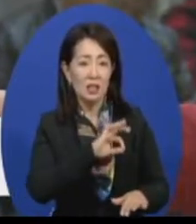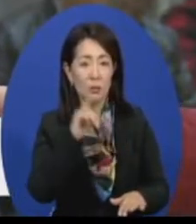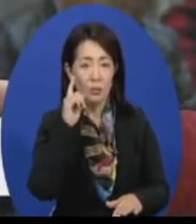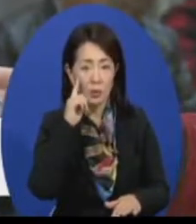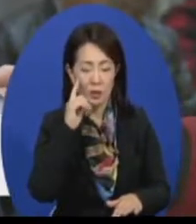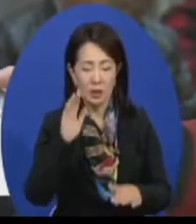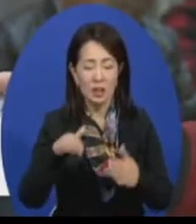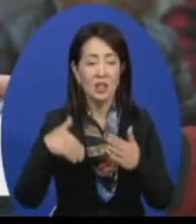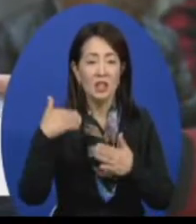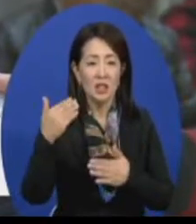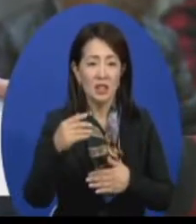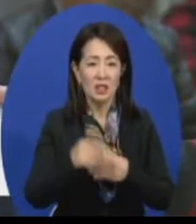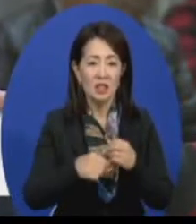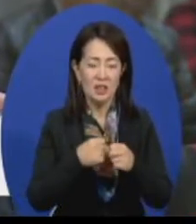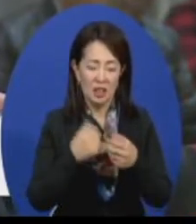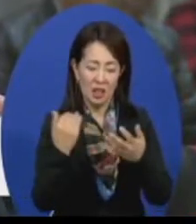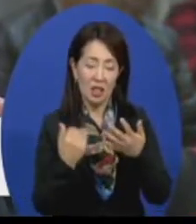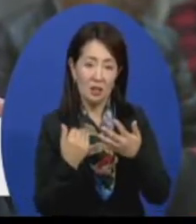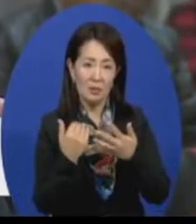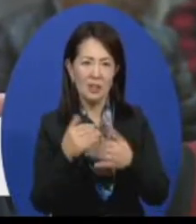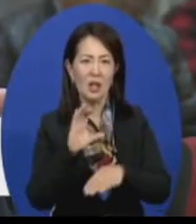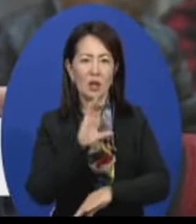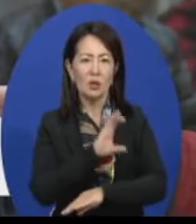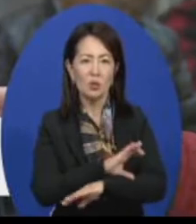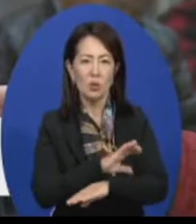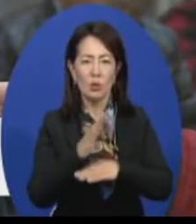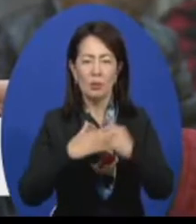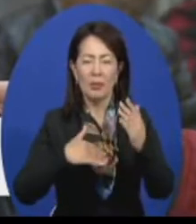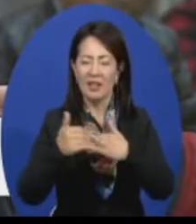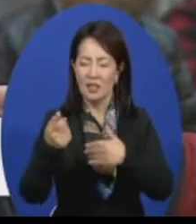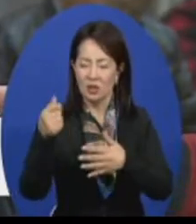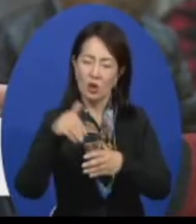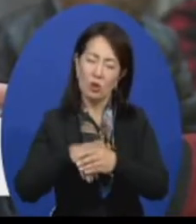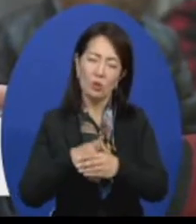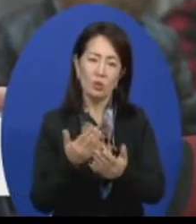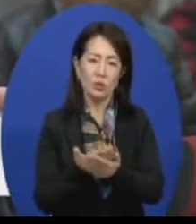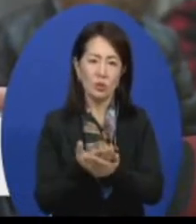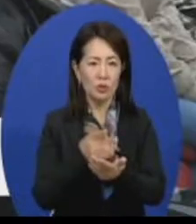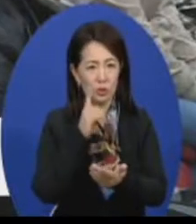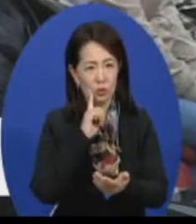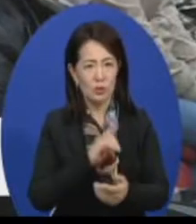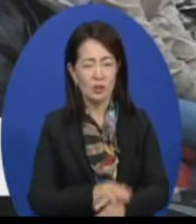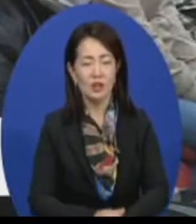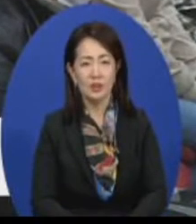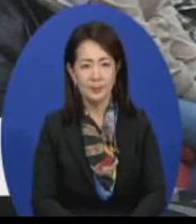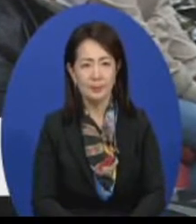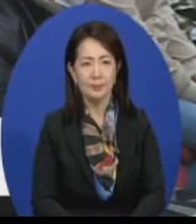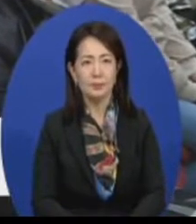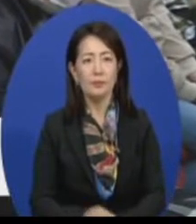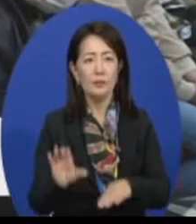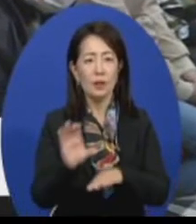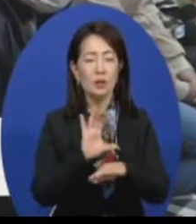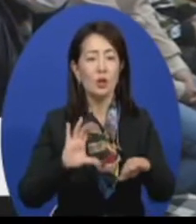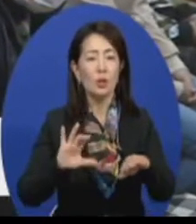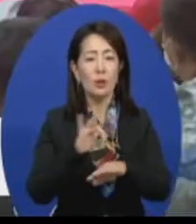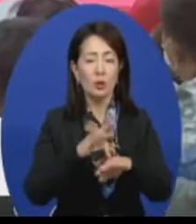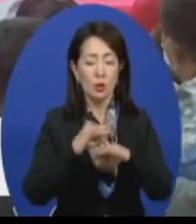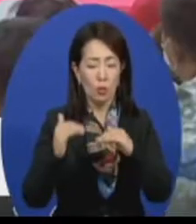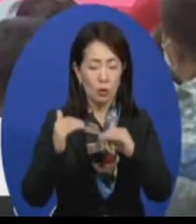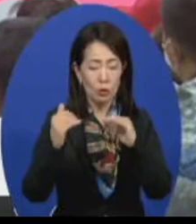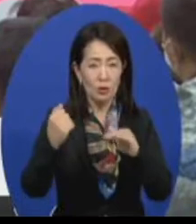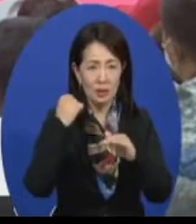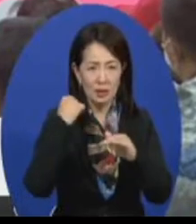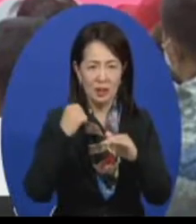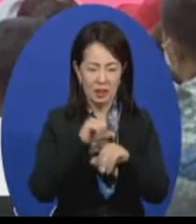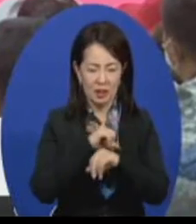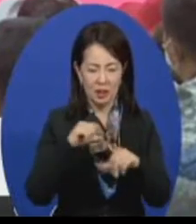эрхчлийн тэр эренбэлж байгаа юм дотроо сургуулийнхаа мань барилгыг оруулж өгөөч гэж үзэж байна. Сумын төвийг хөгжүүлж чадвал